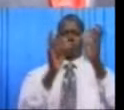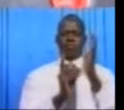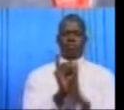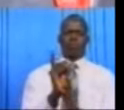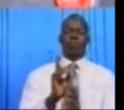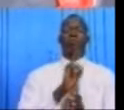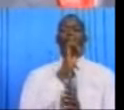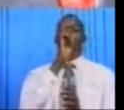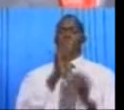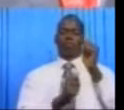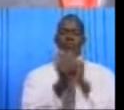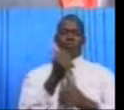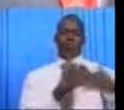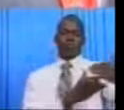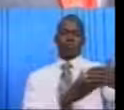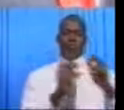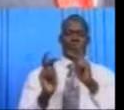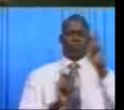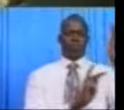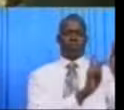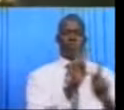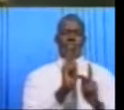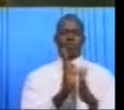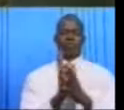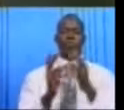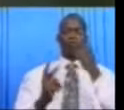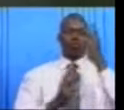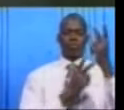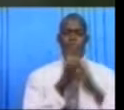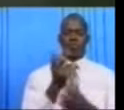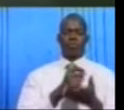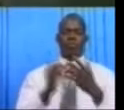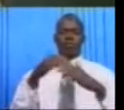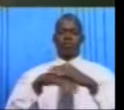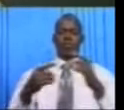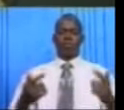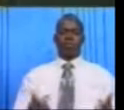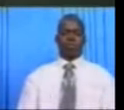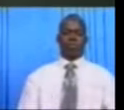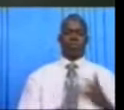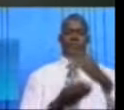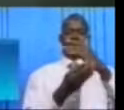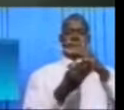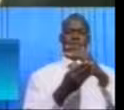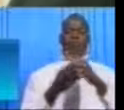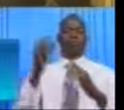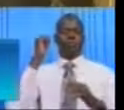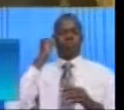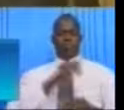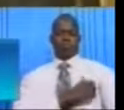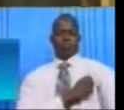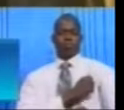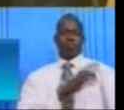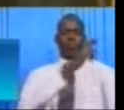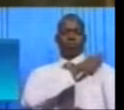être au plus près des citoyens burkinabés, des populations. Cette visite qui s'inscrit dans le cadre des Coris Day témoigne de la volonté